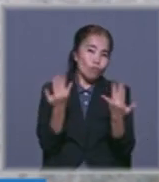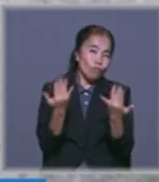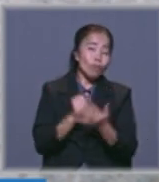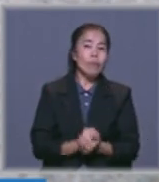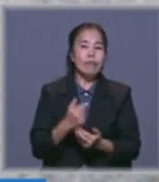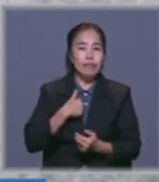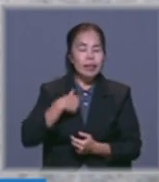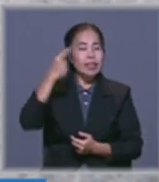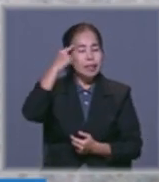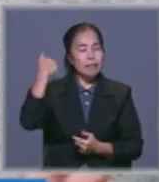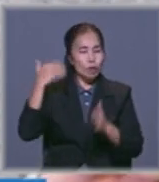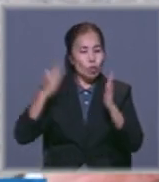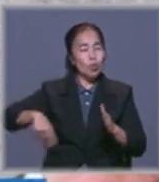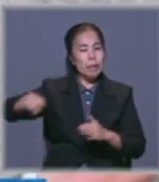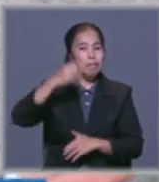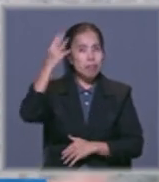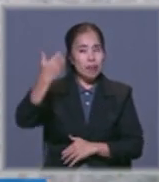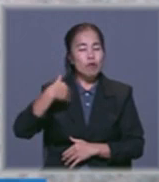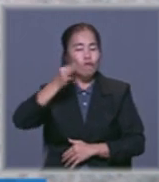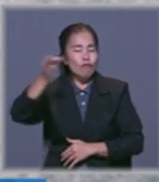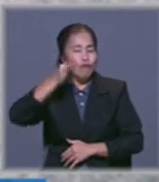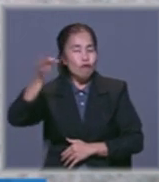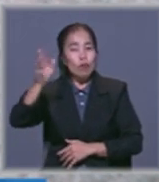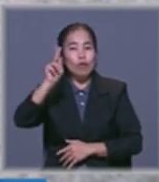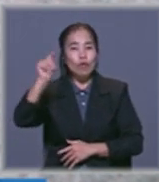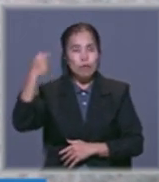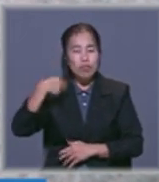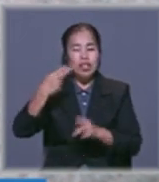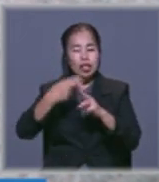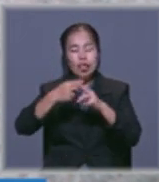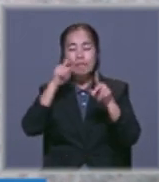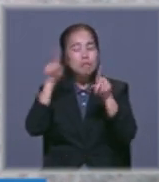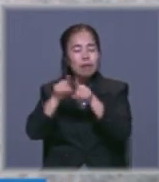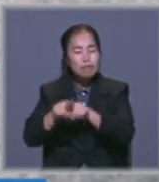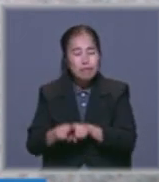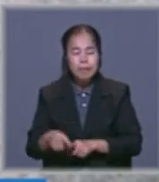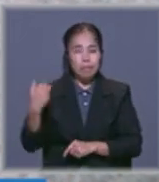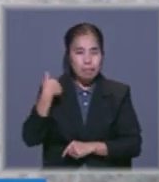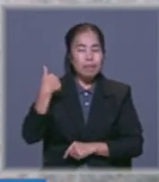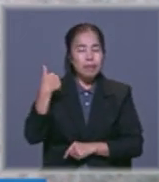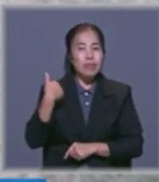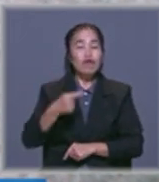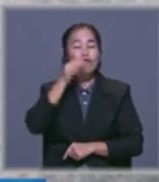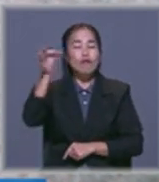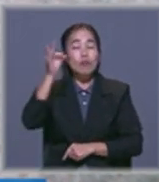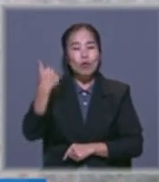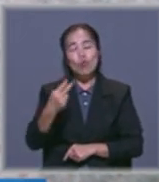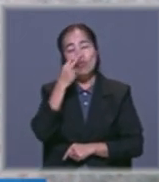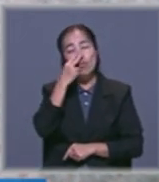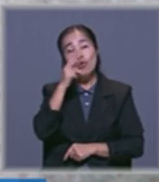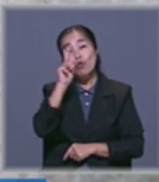จะว่ามีบุคคลจำนวนมากไปร้องไปที่กกต.เต็มไปหมดนะครับชื่อซ้ำๆกับ41ท่านนี่แหละนะฮะลองดูว่ากกต.จ